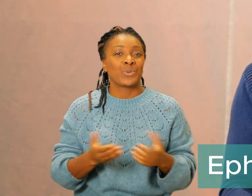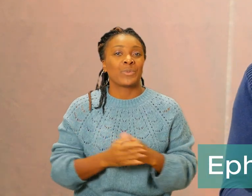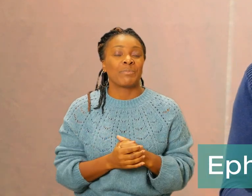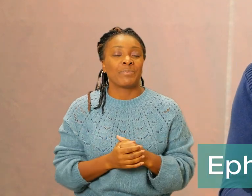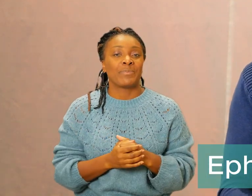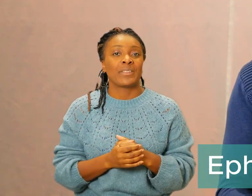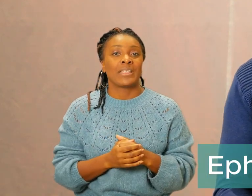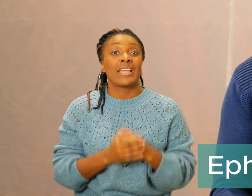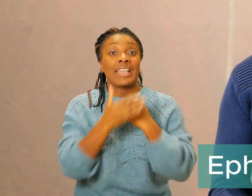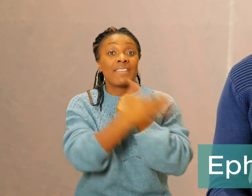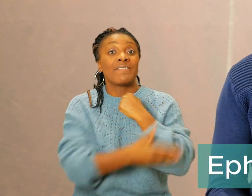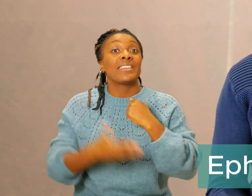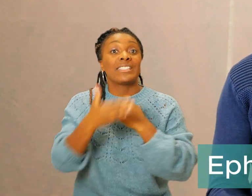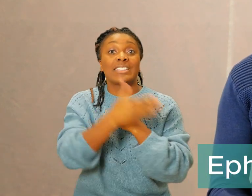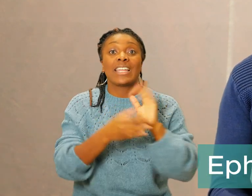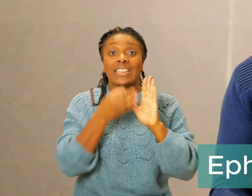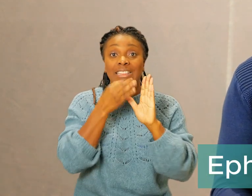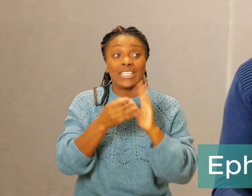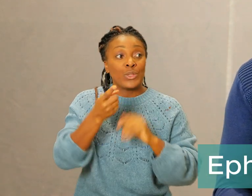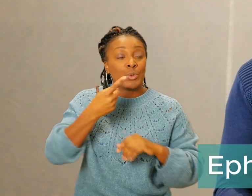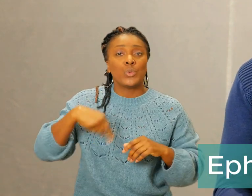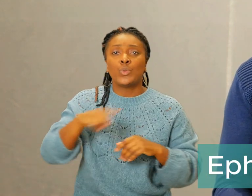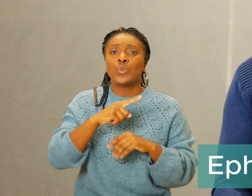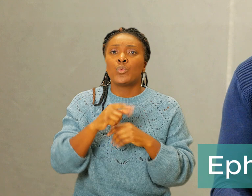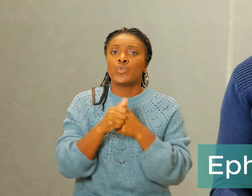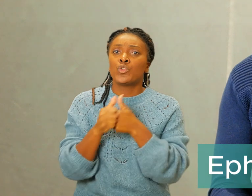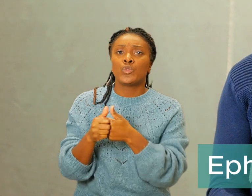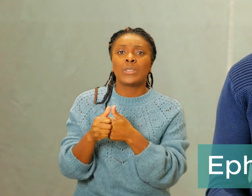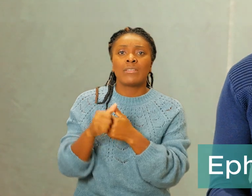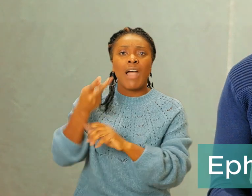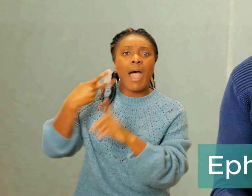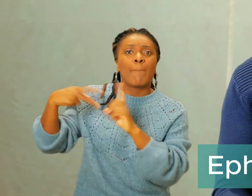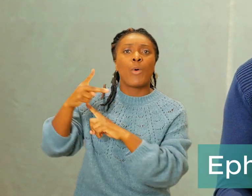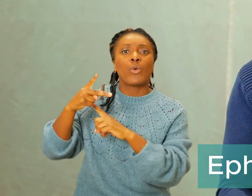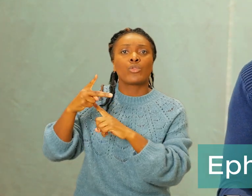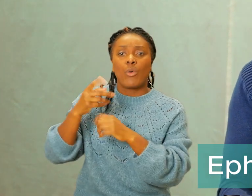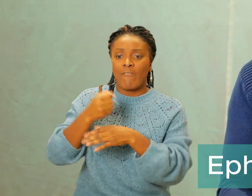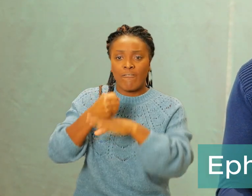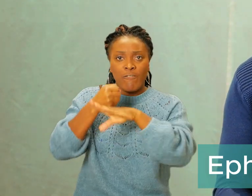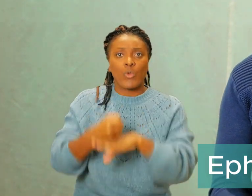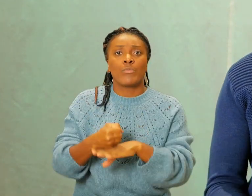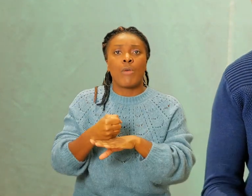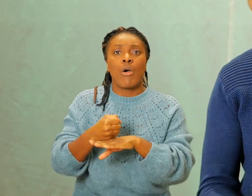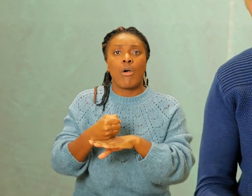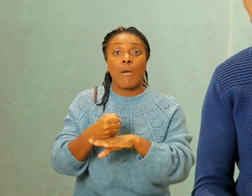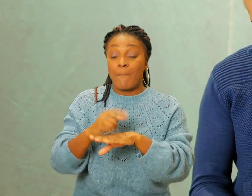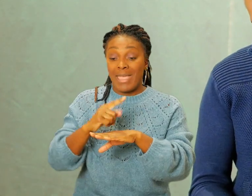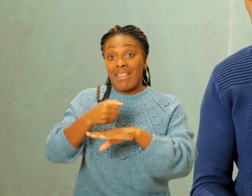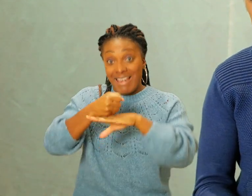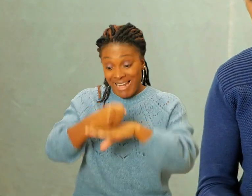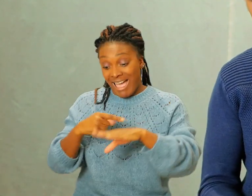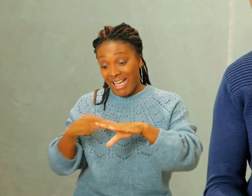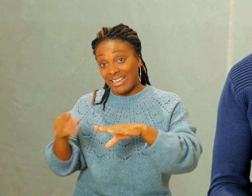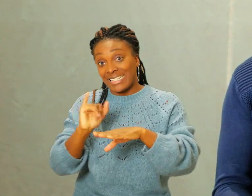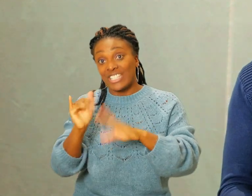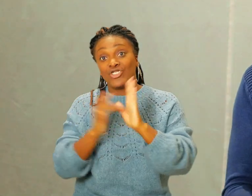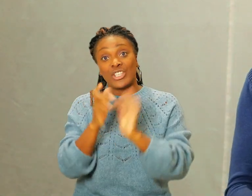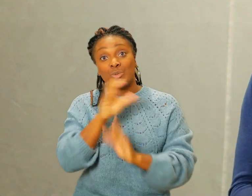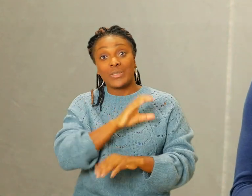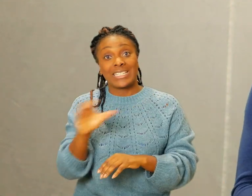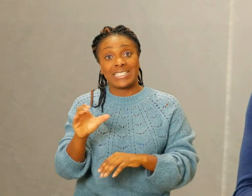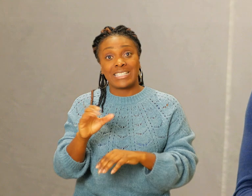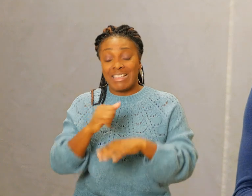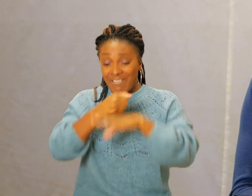avez été édifiés sur le fondement des apôtres et des prophètes. Jésus-Christ lui-même étant la pierre angulaire. En lui, tout l'édifice